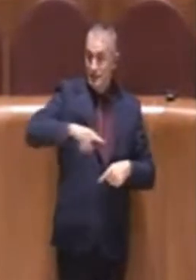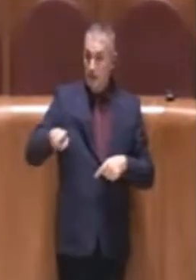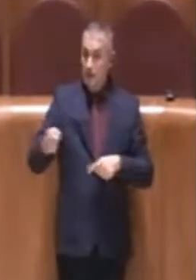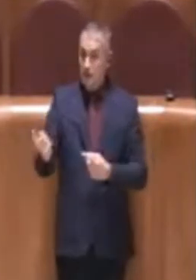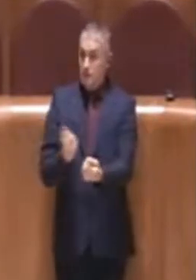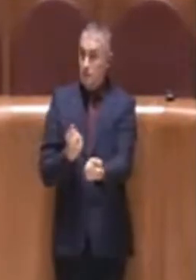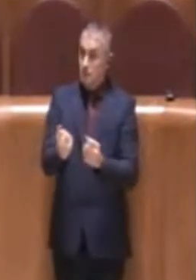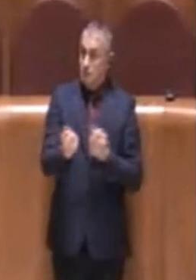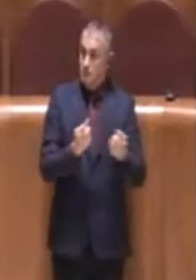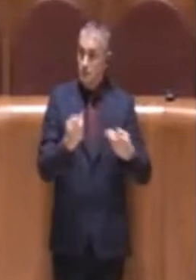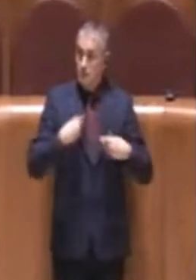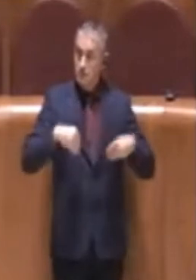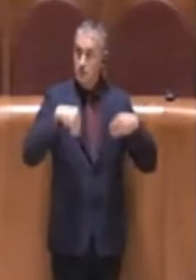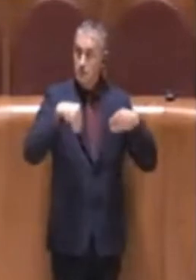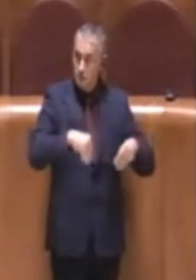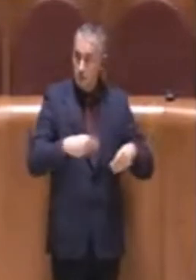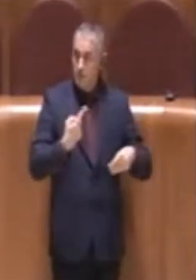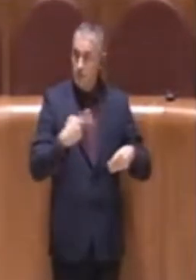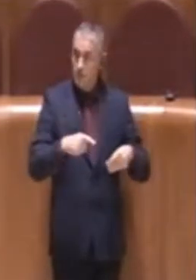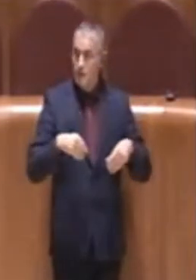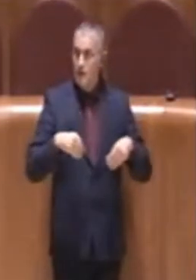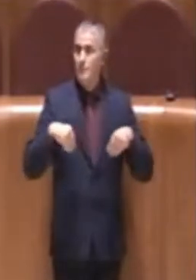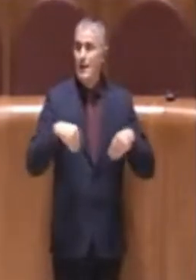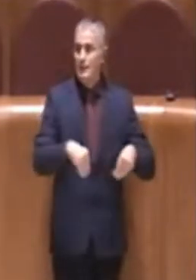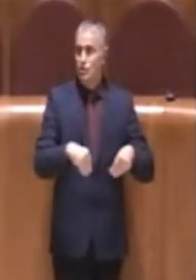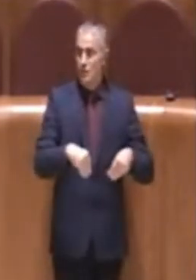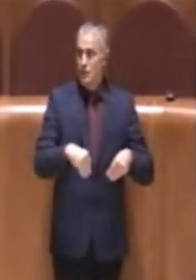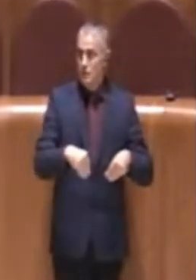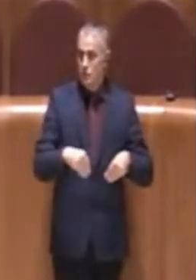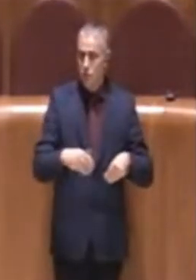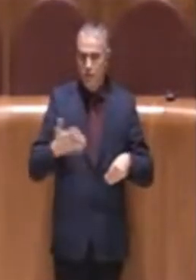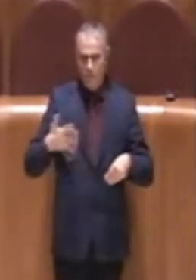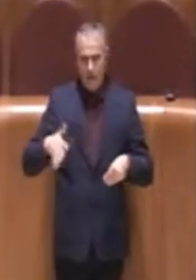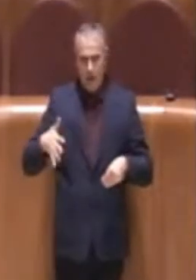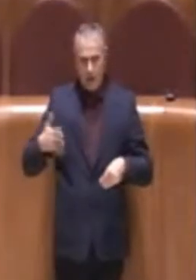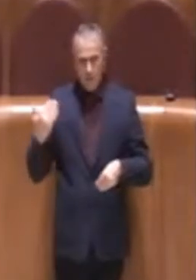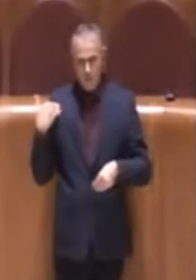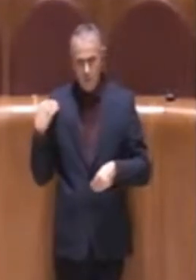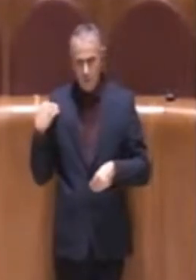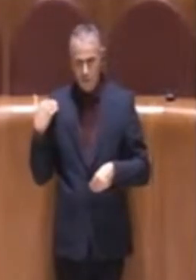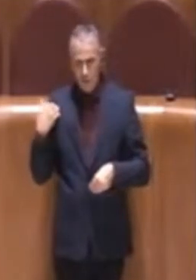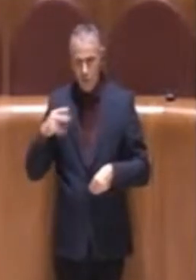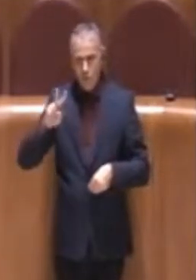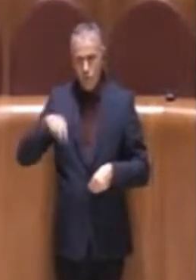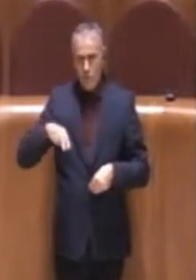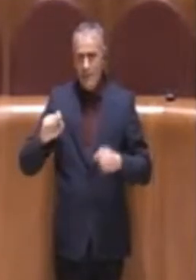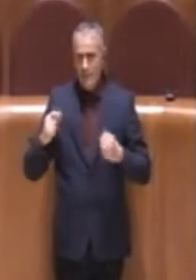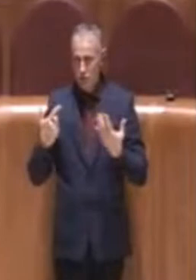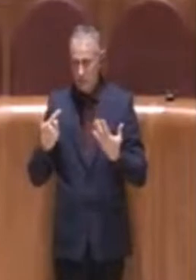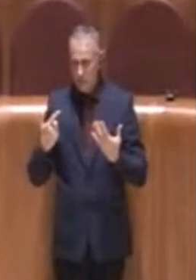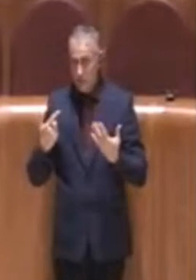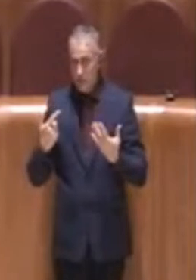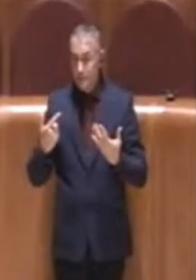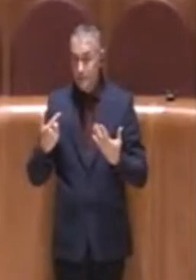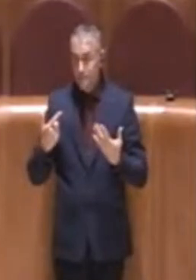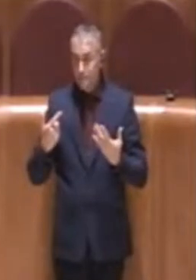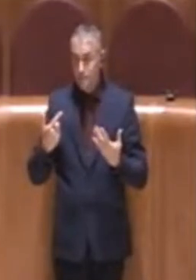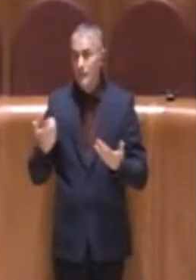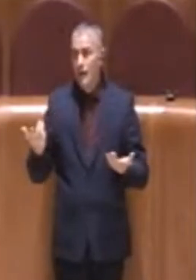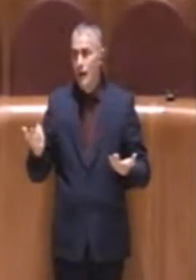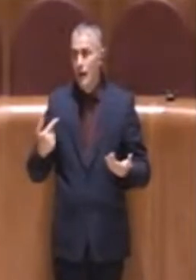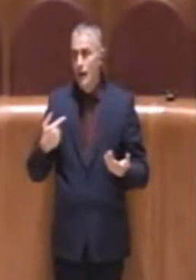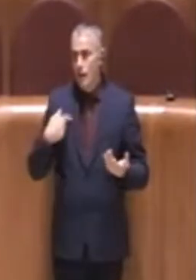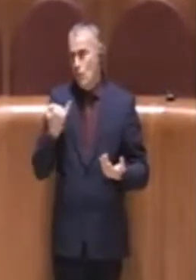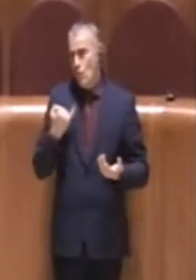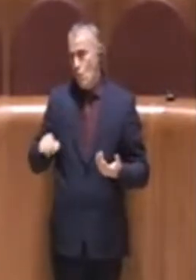preso parte al processo partecipativo che si è svolto nel 2017 anche perché e chiudo con